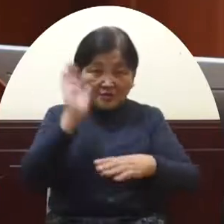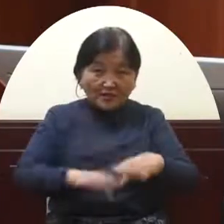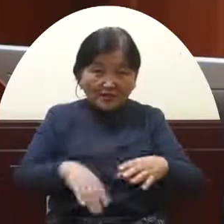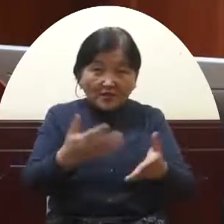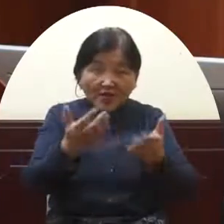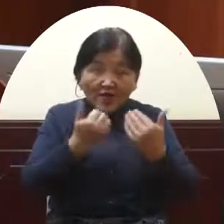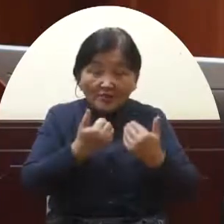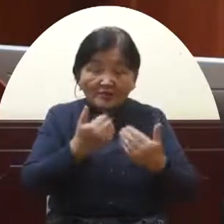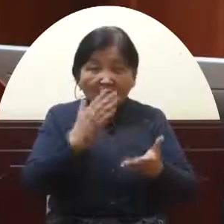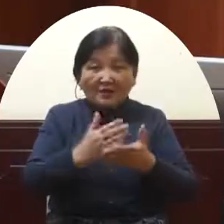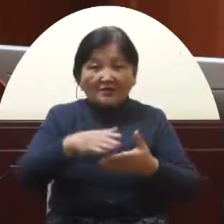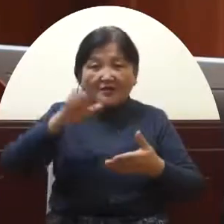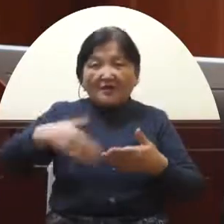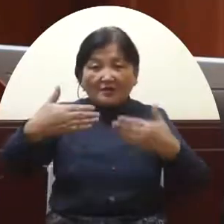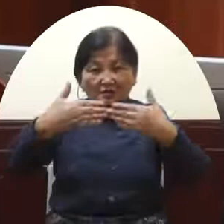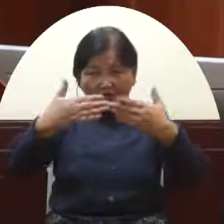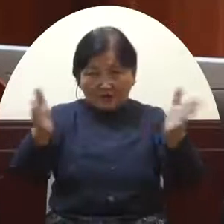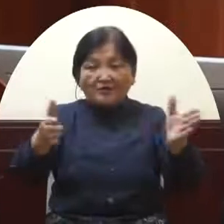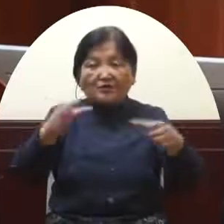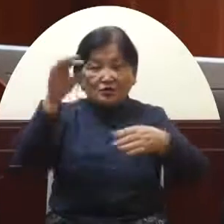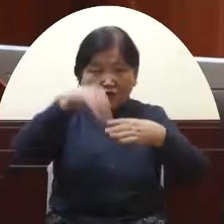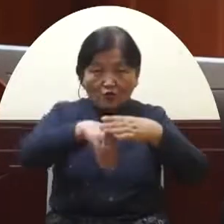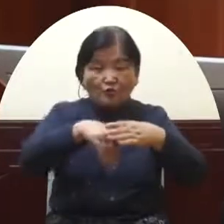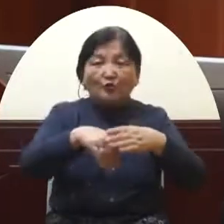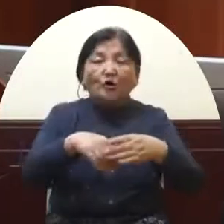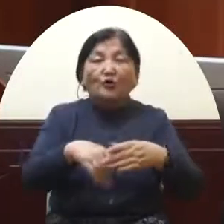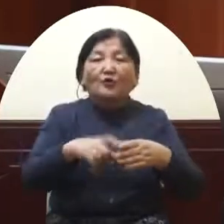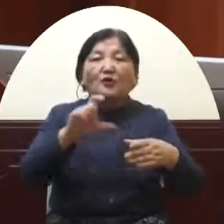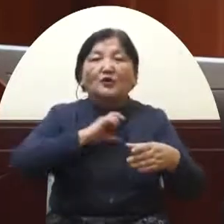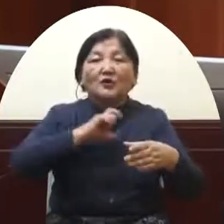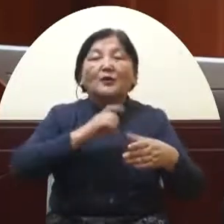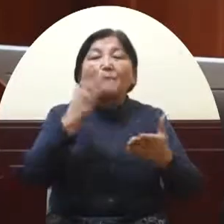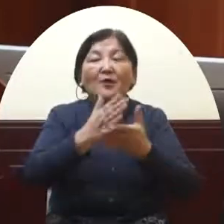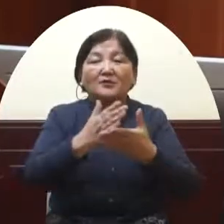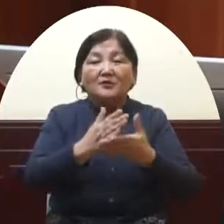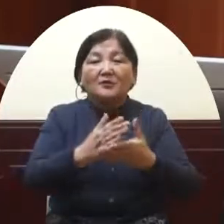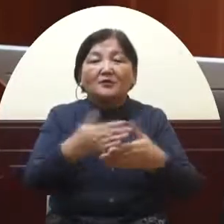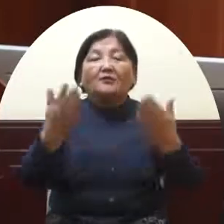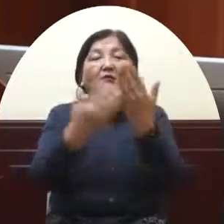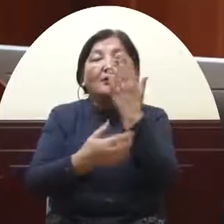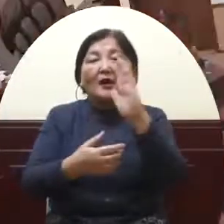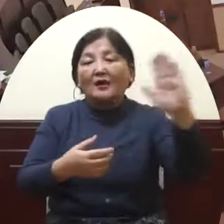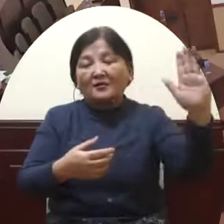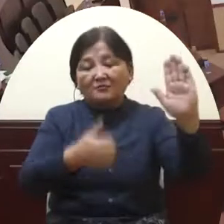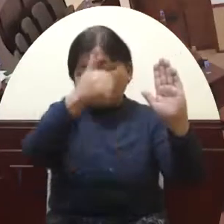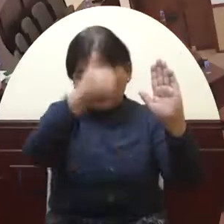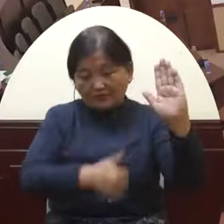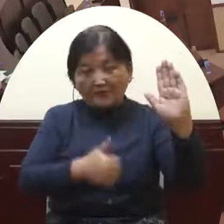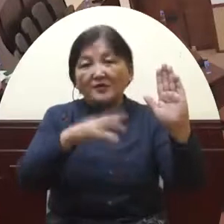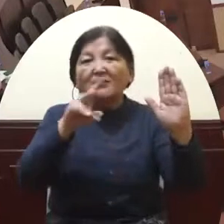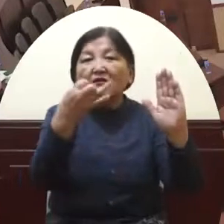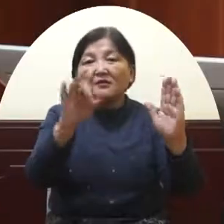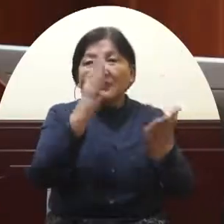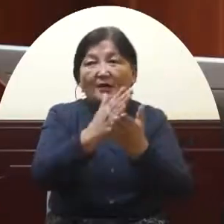дараагийн сонгуульд оролцох эрх нь нээлттэй байна гэдэг нь бол зүгээр цонхор нь бол байнга нээлттэй байна л гэсэн үг. Хаалга нь нээлттэй байна гэсэн үг. Энэ